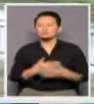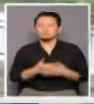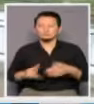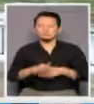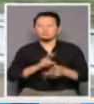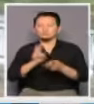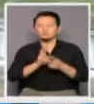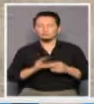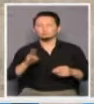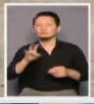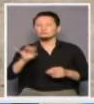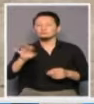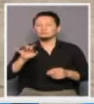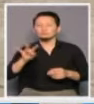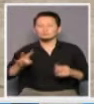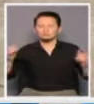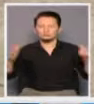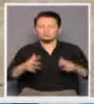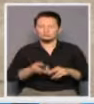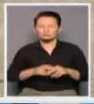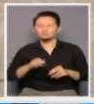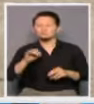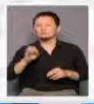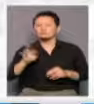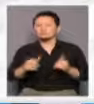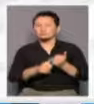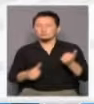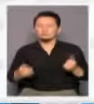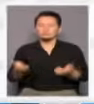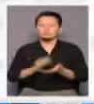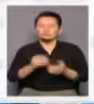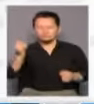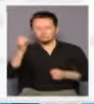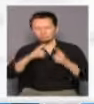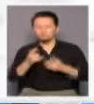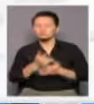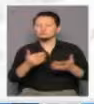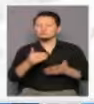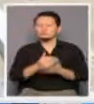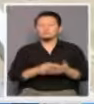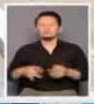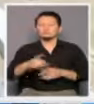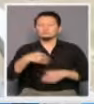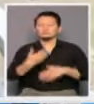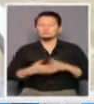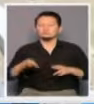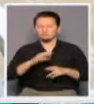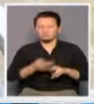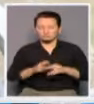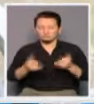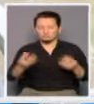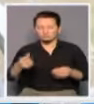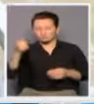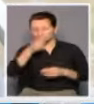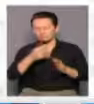здании филиала партии «Нур-Отан». Аким района Жардимгали Ахметов ознакомил гостей с социально-экономическим развитием района, который в этом году отмечает